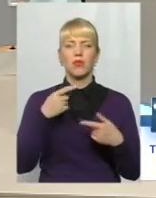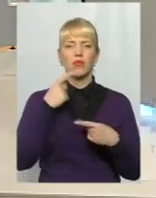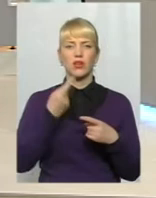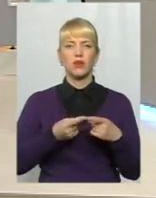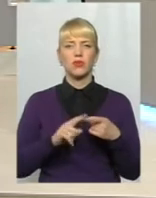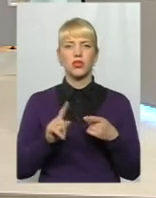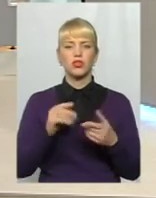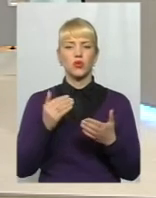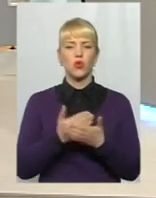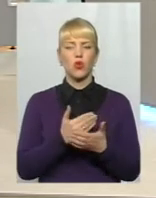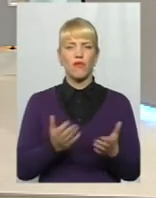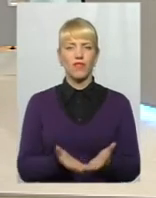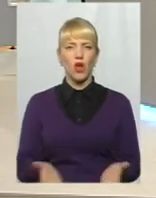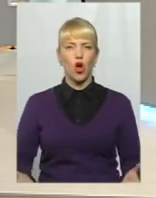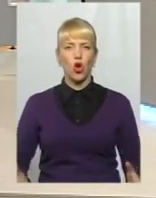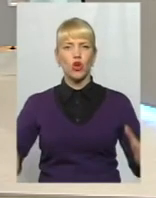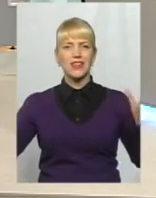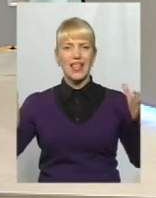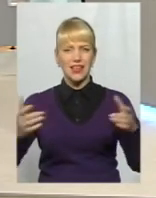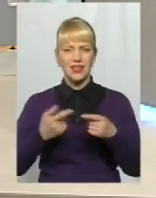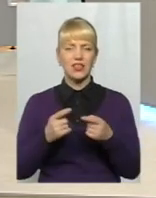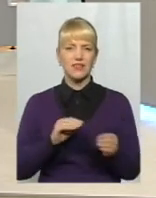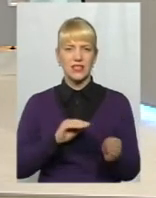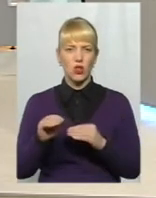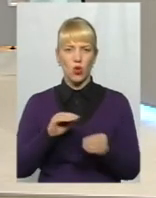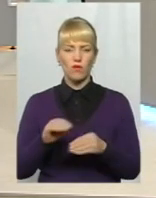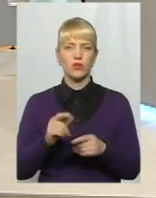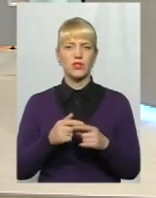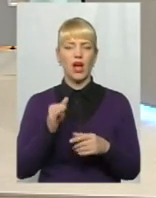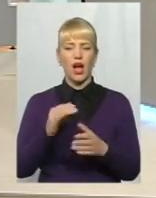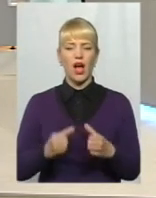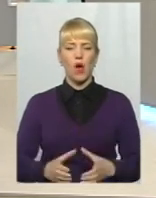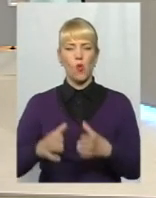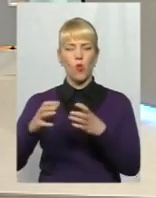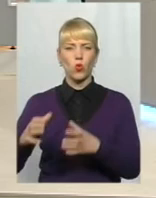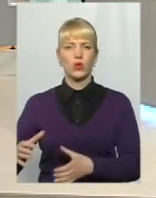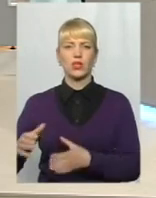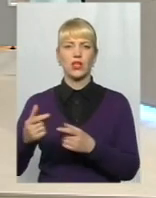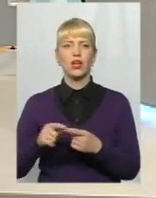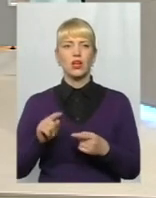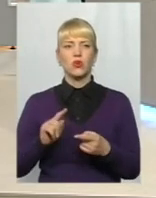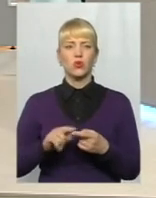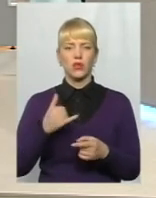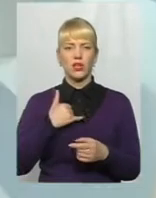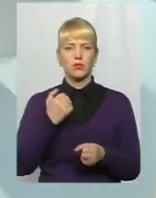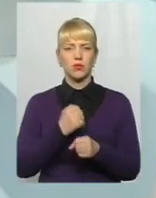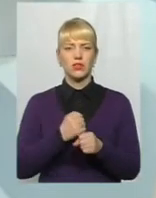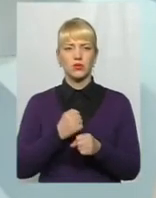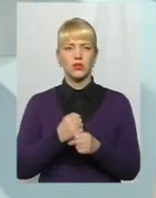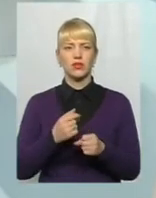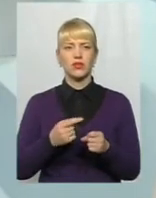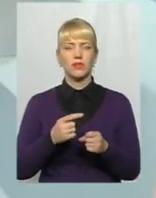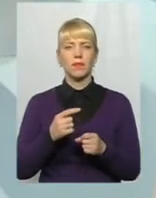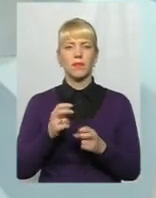що нові контейнери встановлюються, а урни, звичайно, у нас управління екології та благоустрою, інспектора, які працюють, вони працюють з